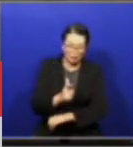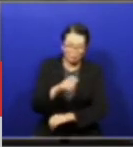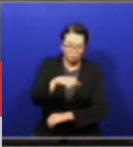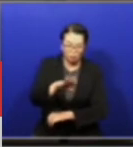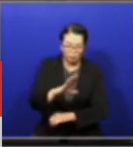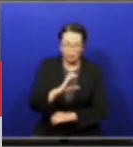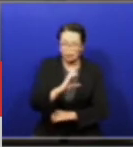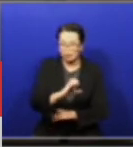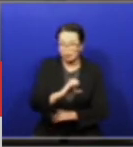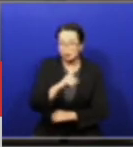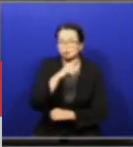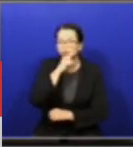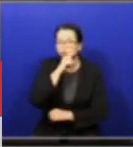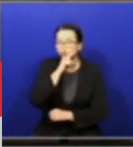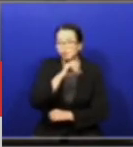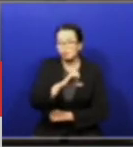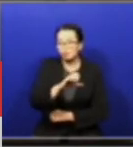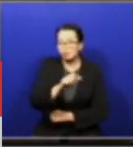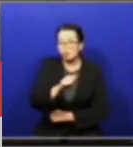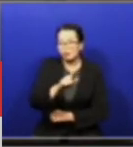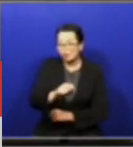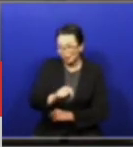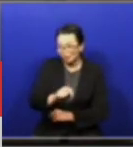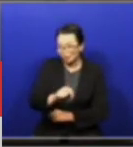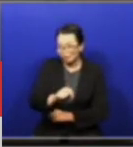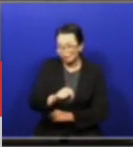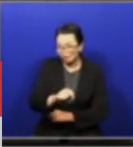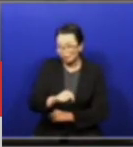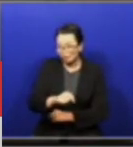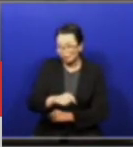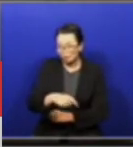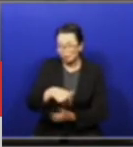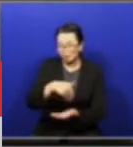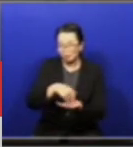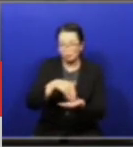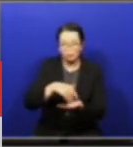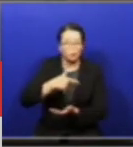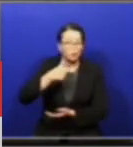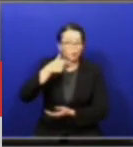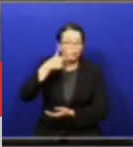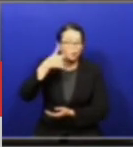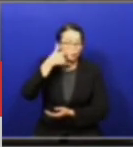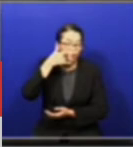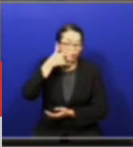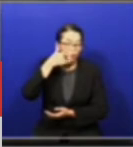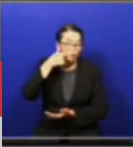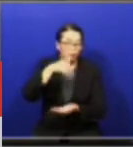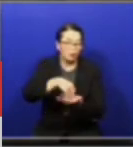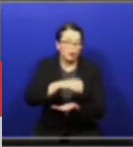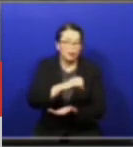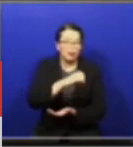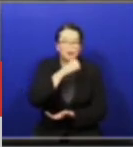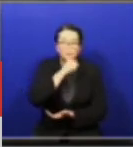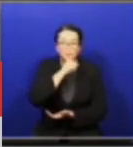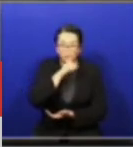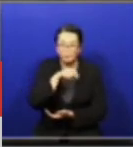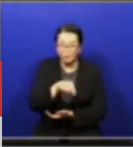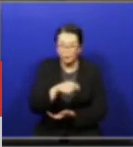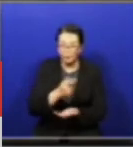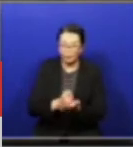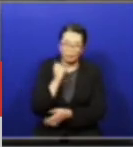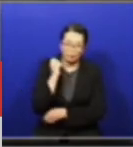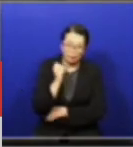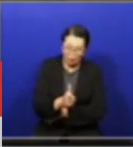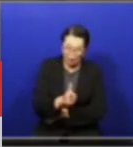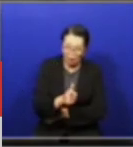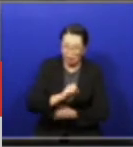ทำระบบท่านประธานครับเป็นเรื่องสำคัญเดี๋ยวผมจะจบแล้วฮะเป็นเรื่องสำคัญที่สำนักงานประกันสังคมออก